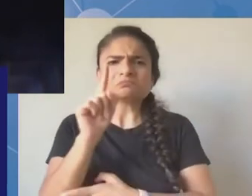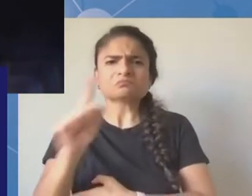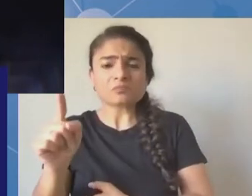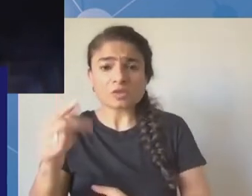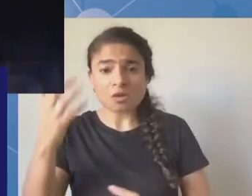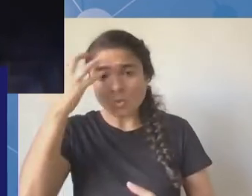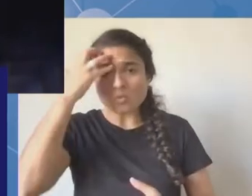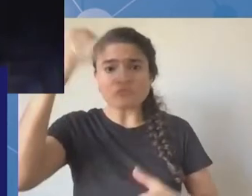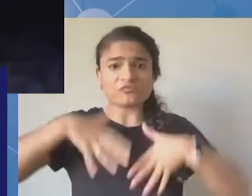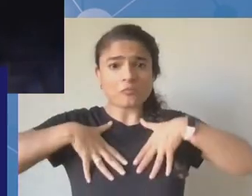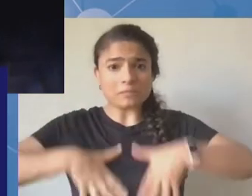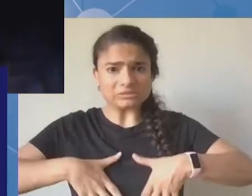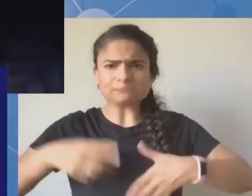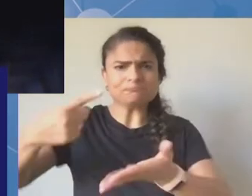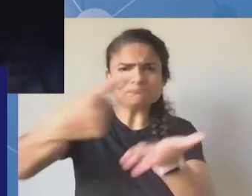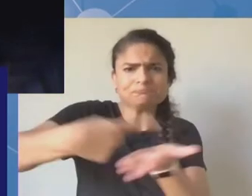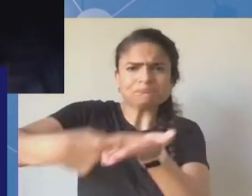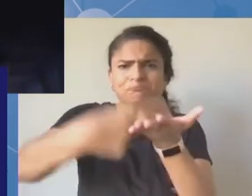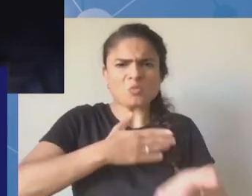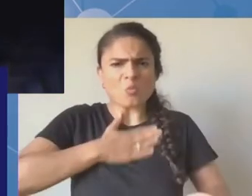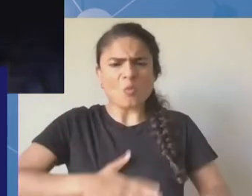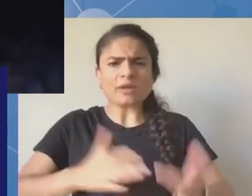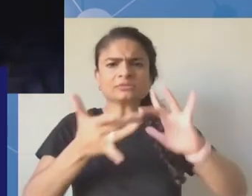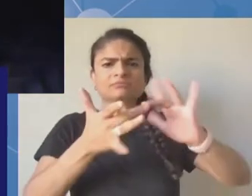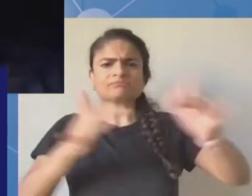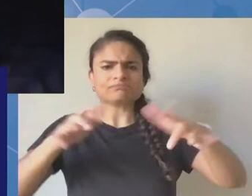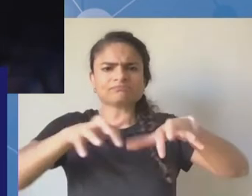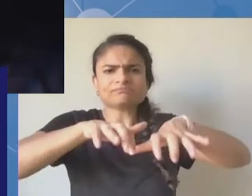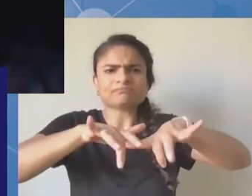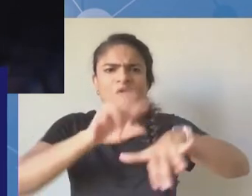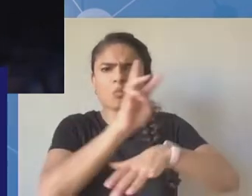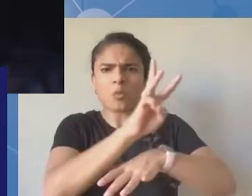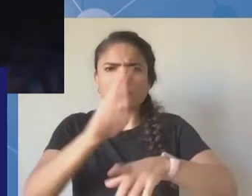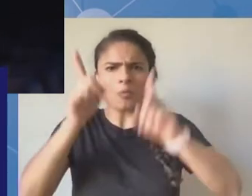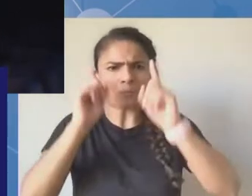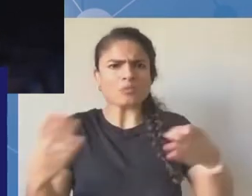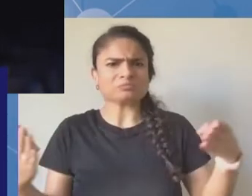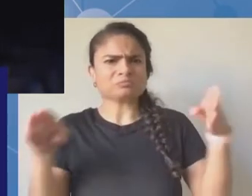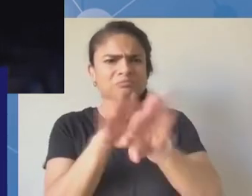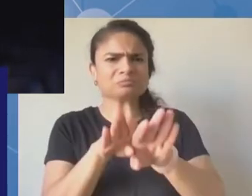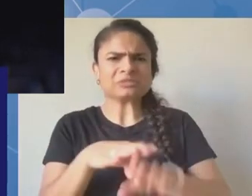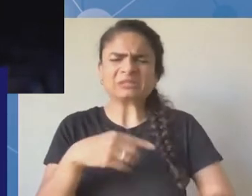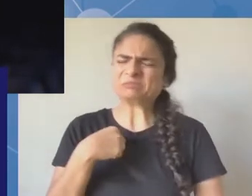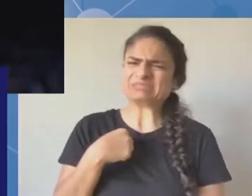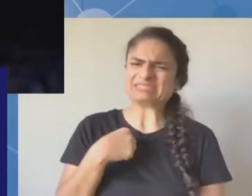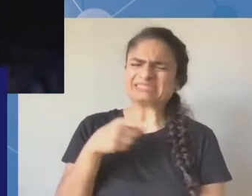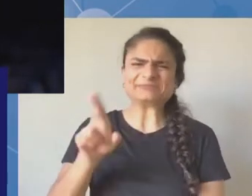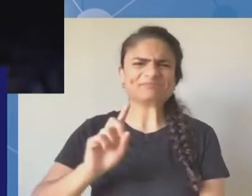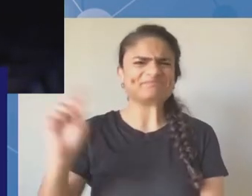أو تحديد الإنترنت، هذا موضوع يجب النقاش عنه